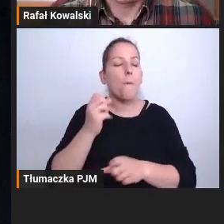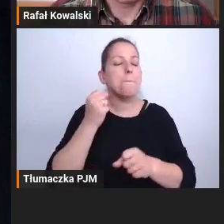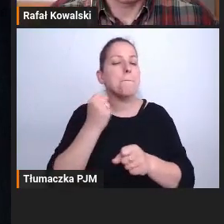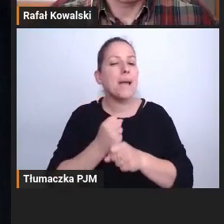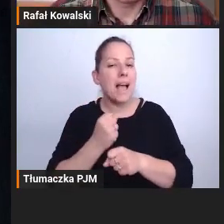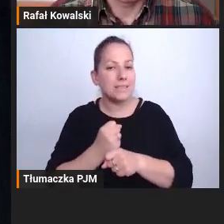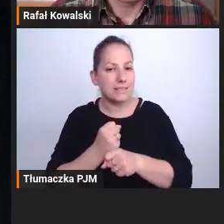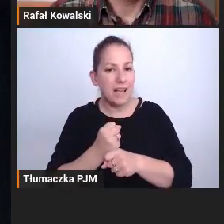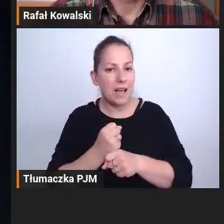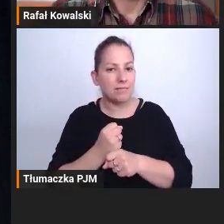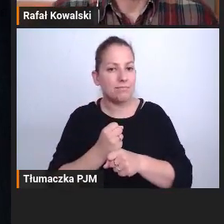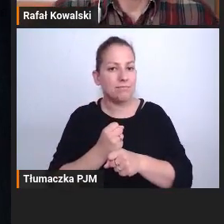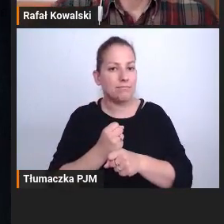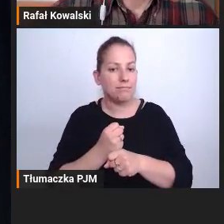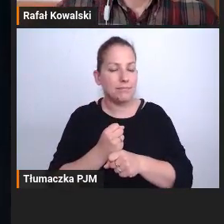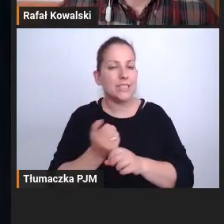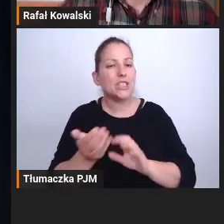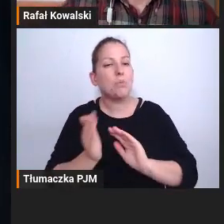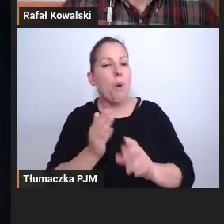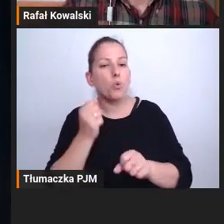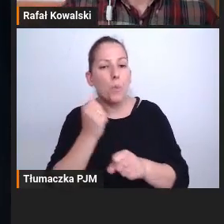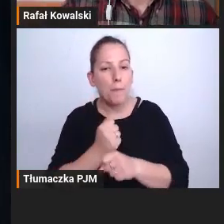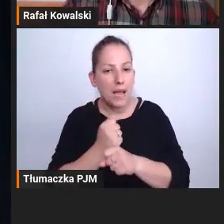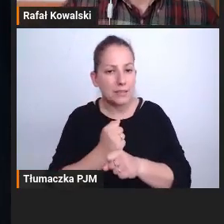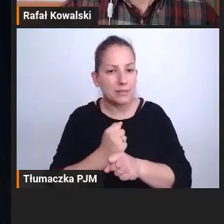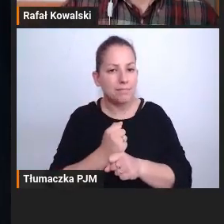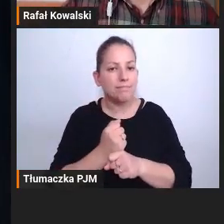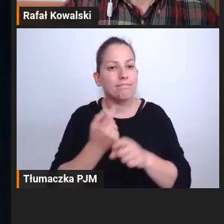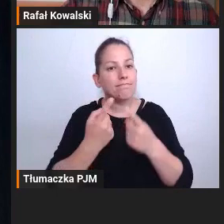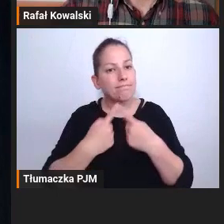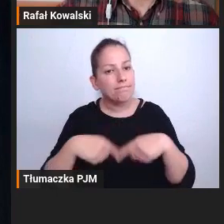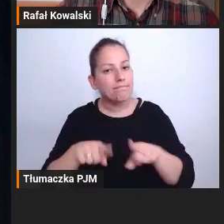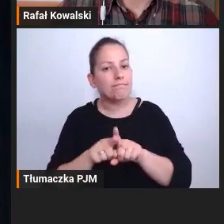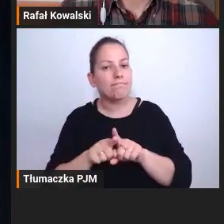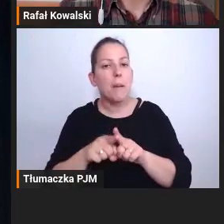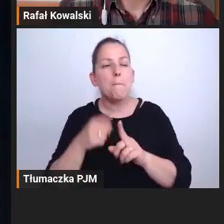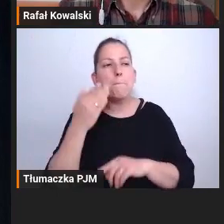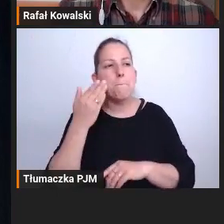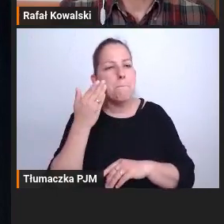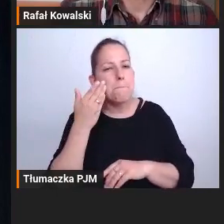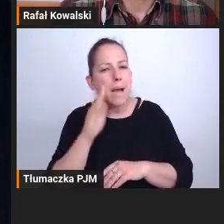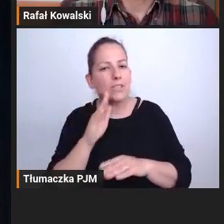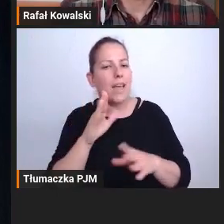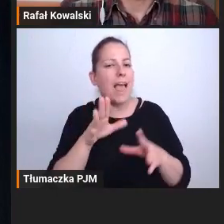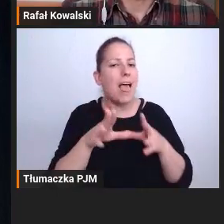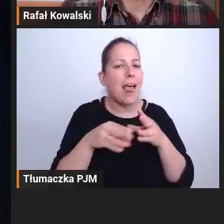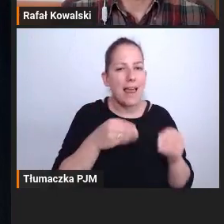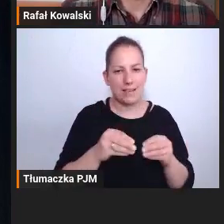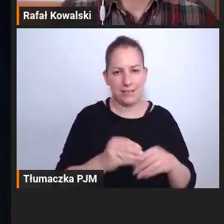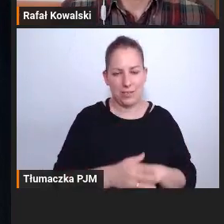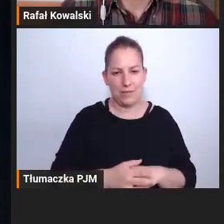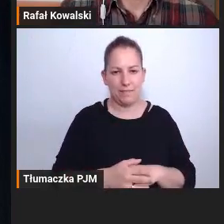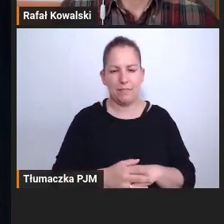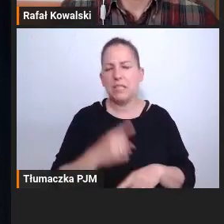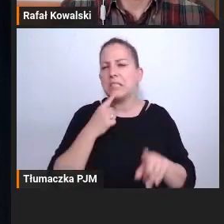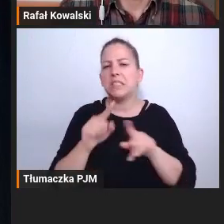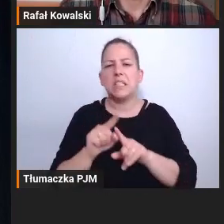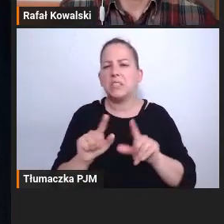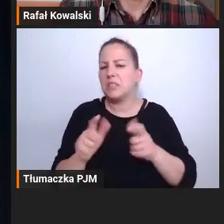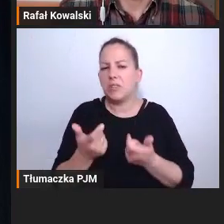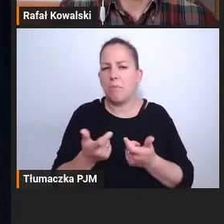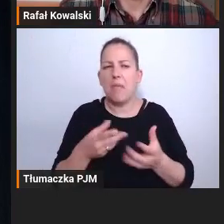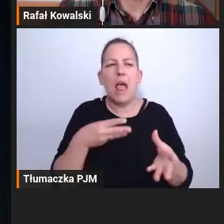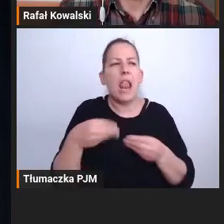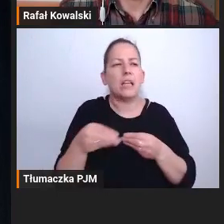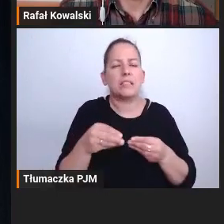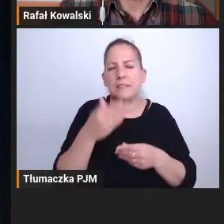praca, sposób pracy był wykonywany bardziej elastycznie. Co to w ogóle znaczy, ta